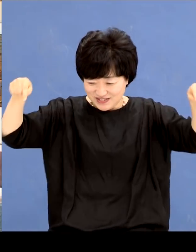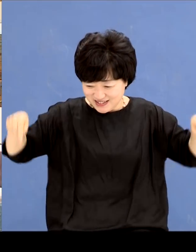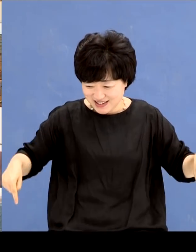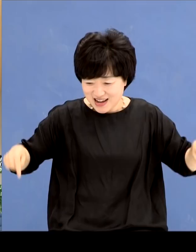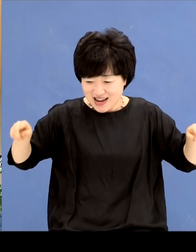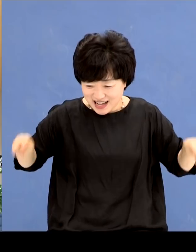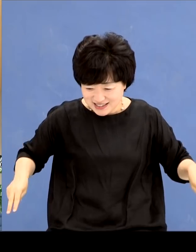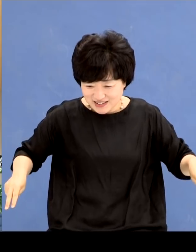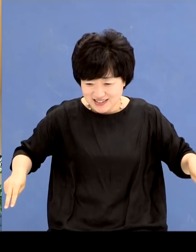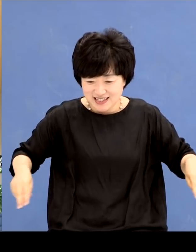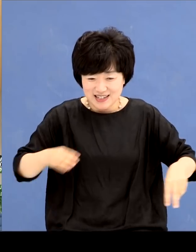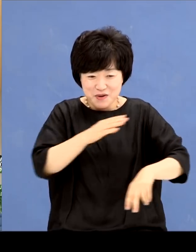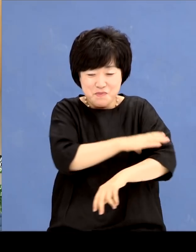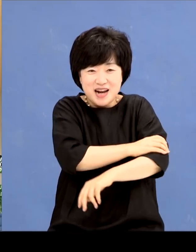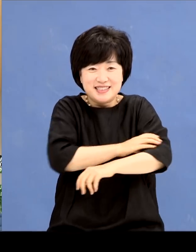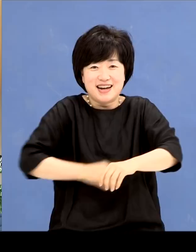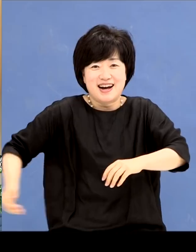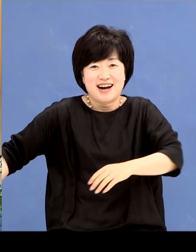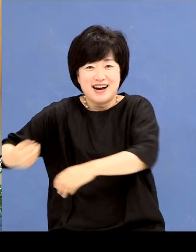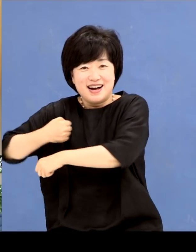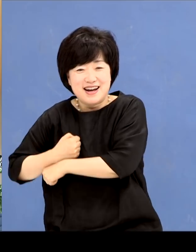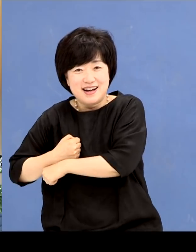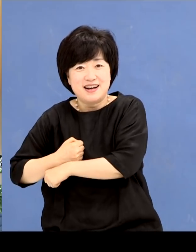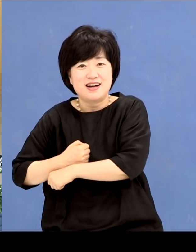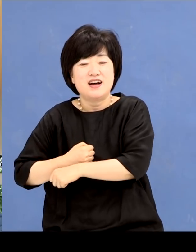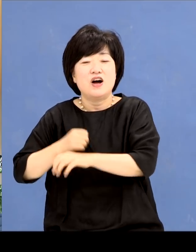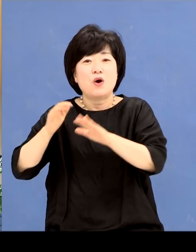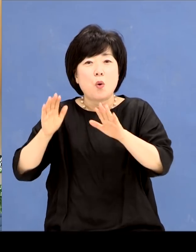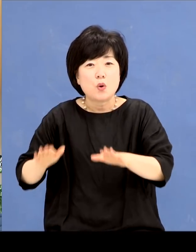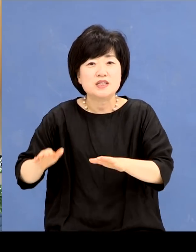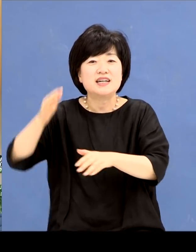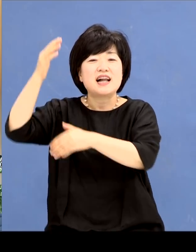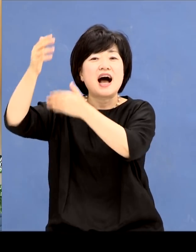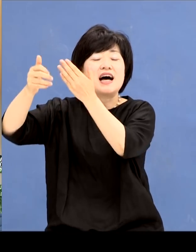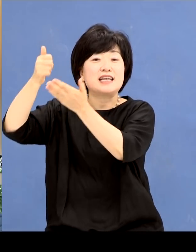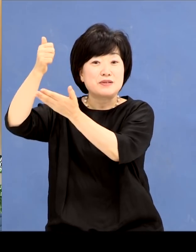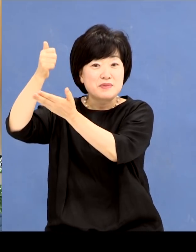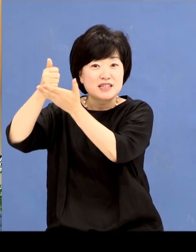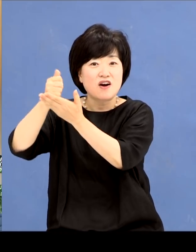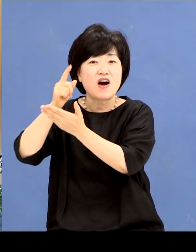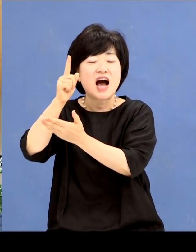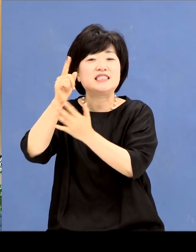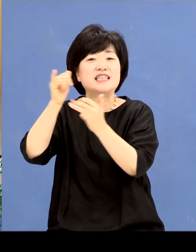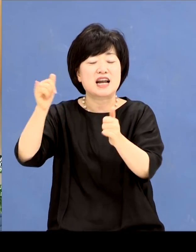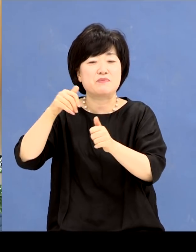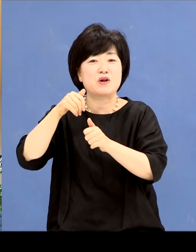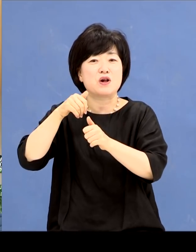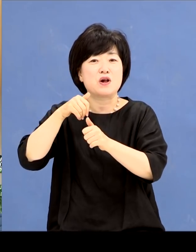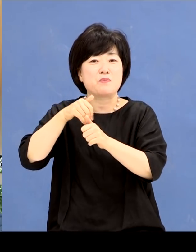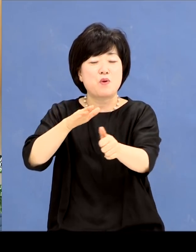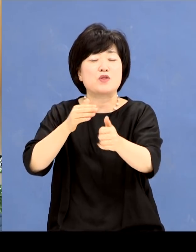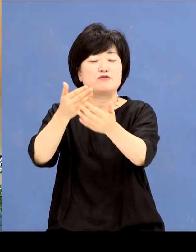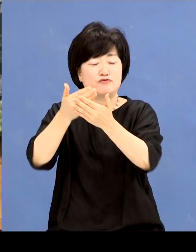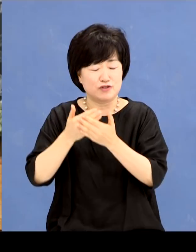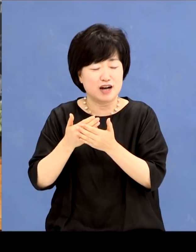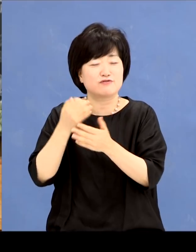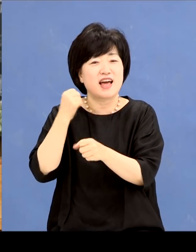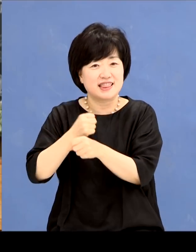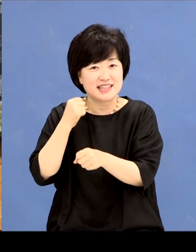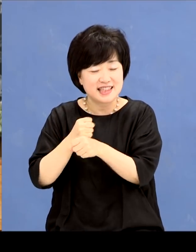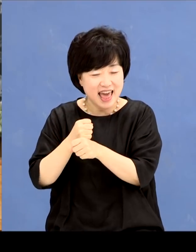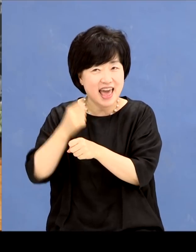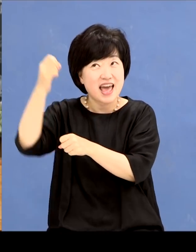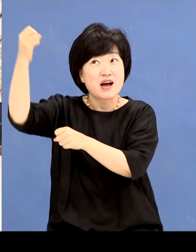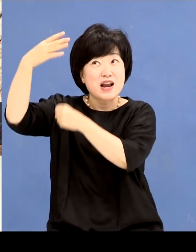네. 그러면서 그분들이 하시는 말씀이 오늘 하나님께서 한 사람을 보내준다고 하셨는데 그게 당신인 것 같다.